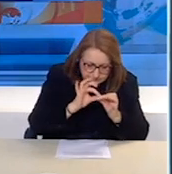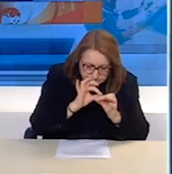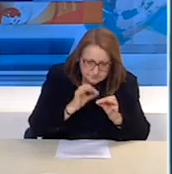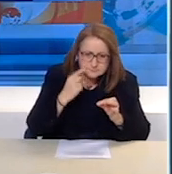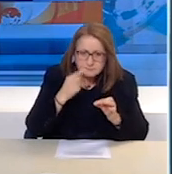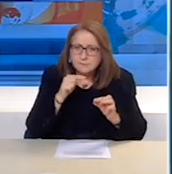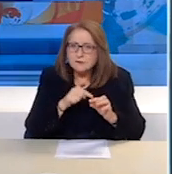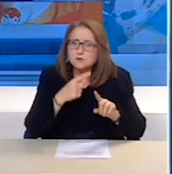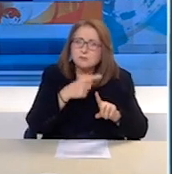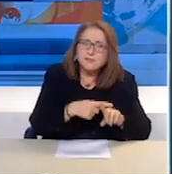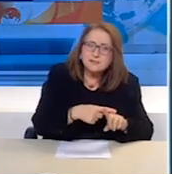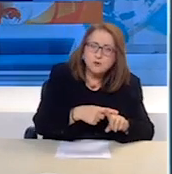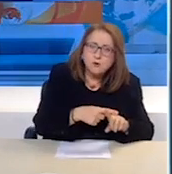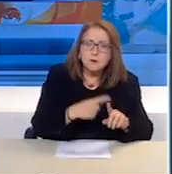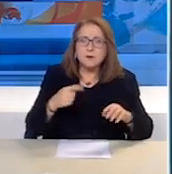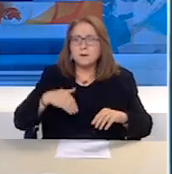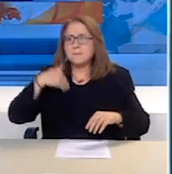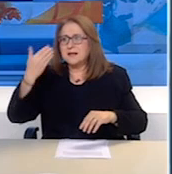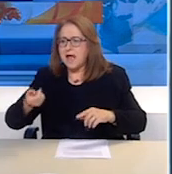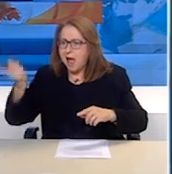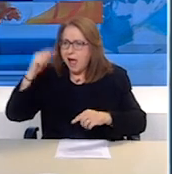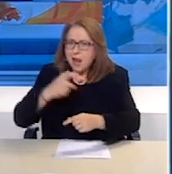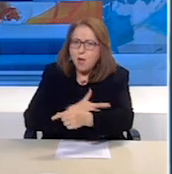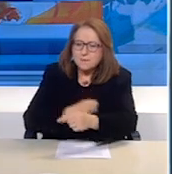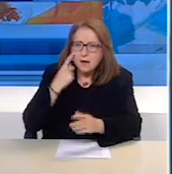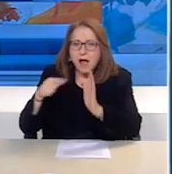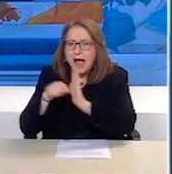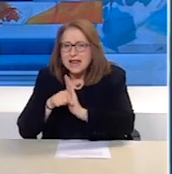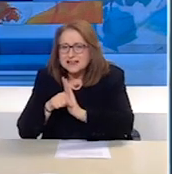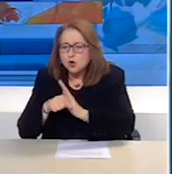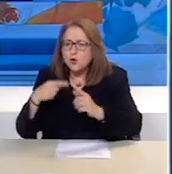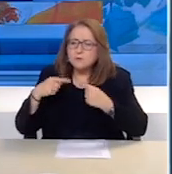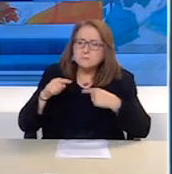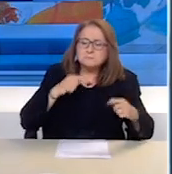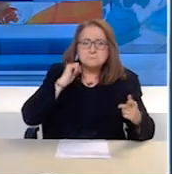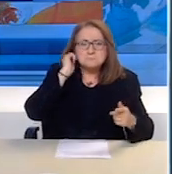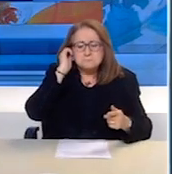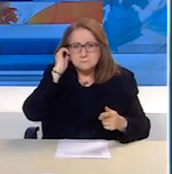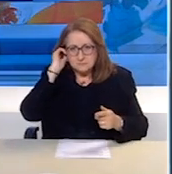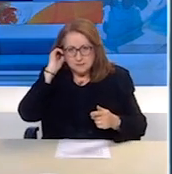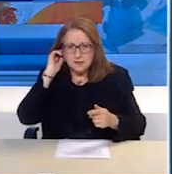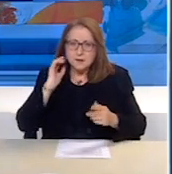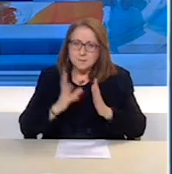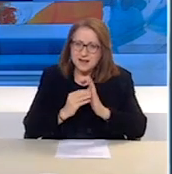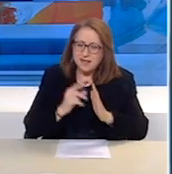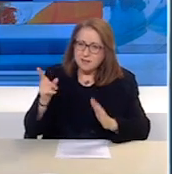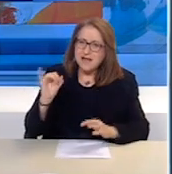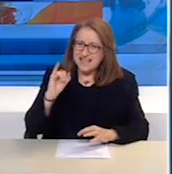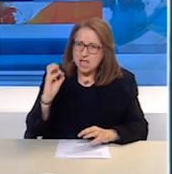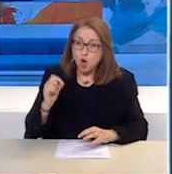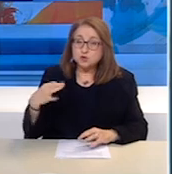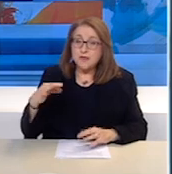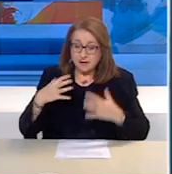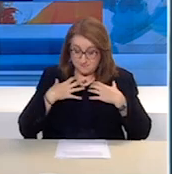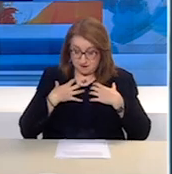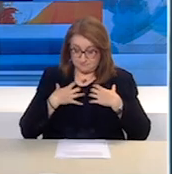ιός έχει κάποια προτίμηση σε κάποια σημεία του σώματος περισσότερο και φαίνεται ότι αυτά τα σημεία αφορούν το στοματοφάριγγα. Και ίσως να